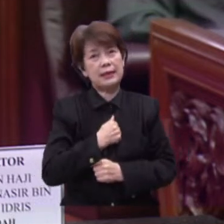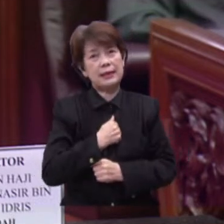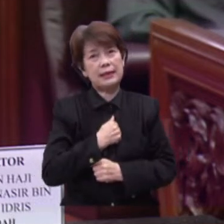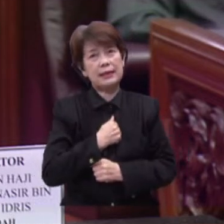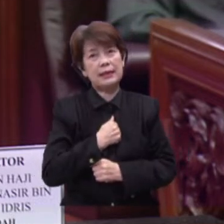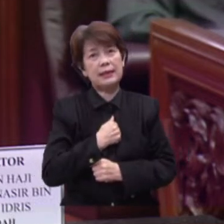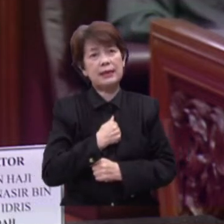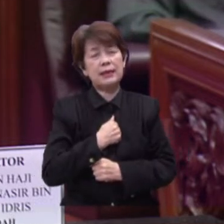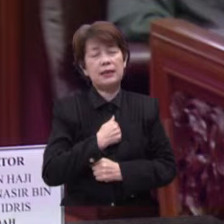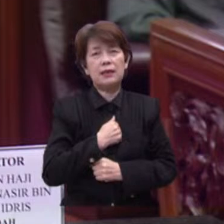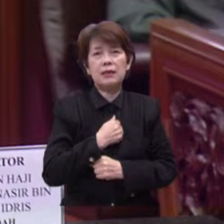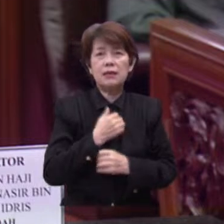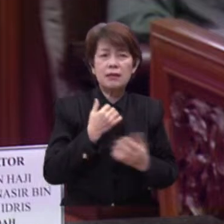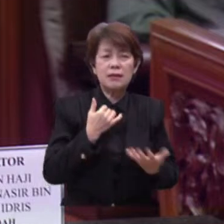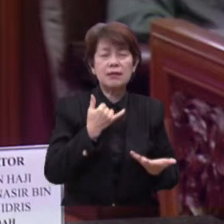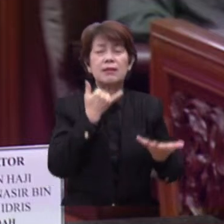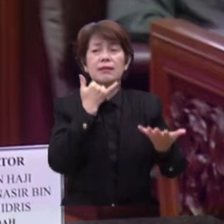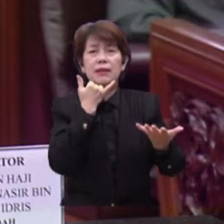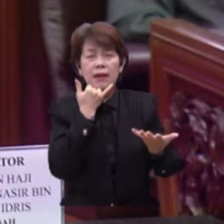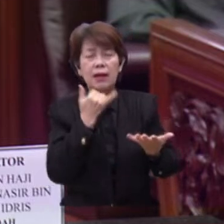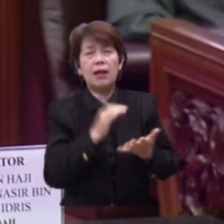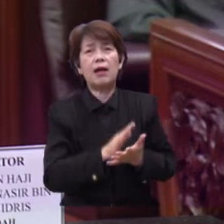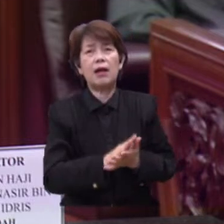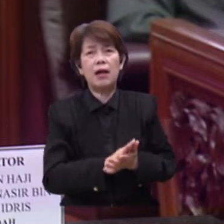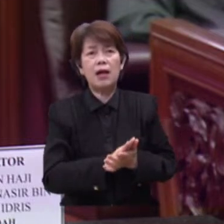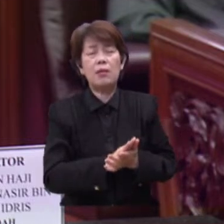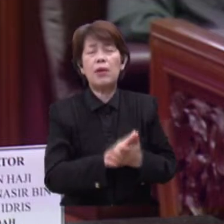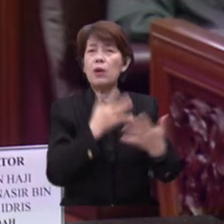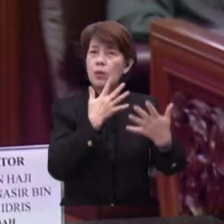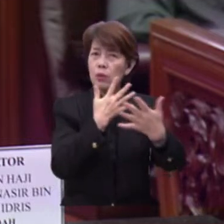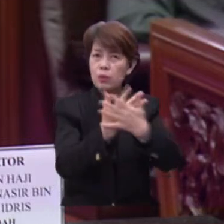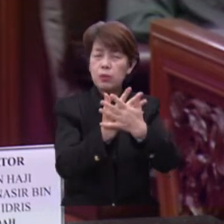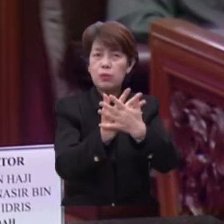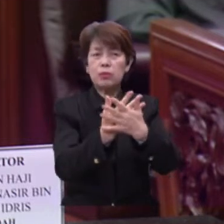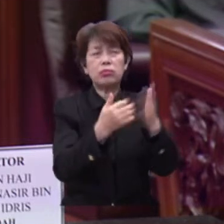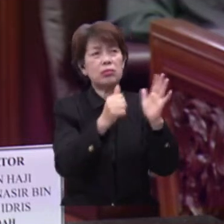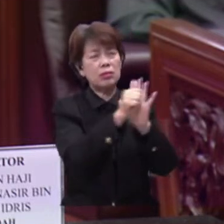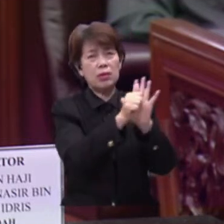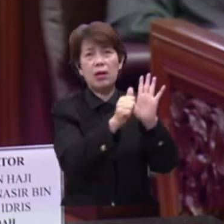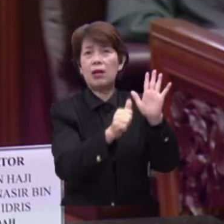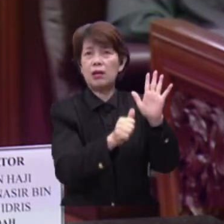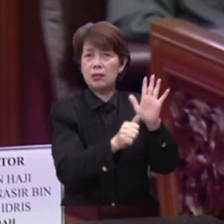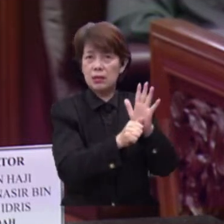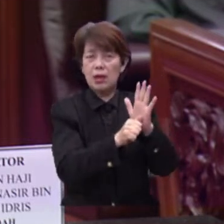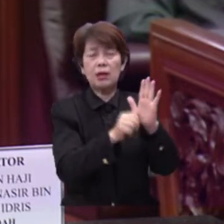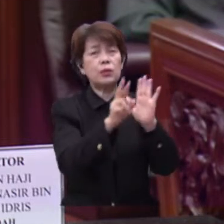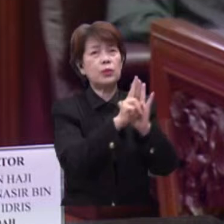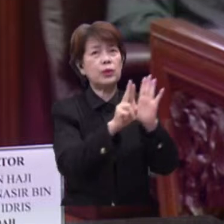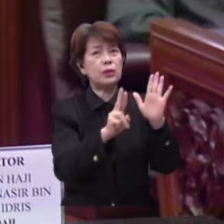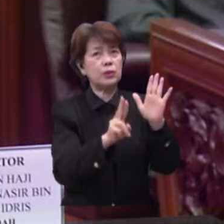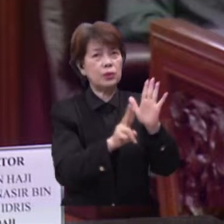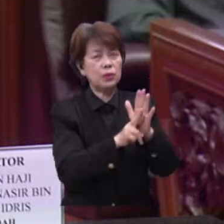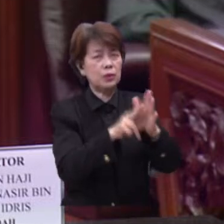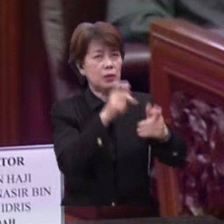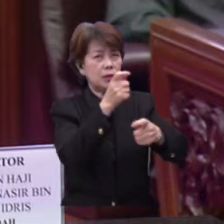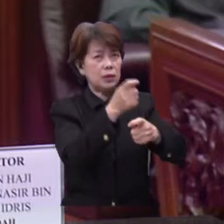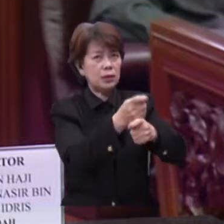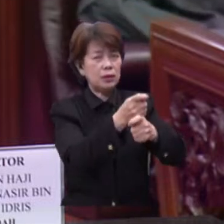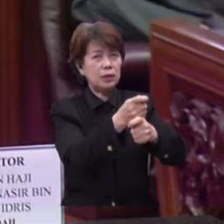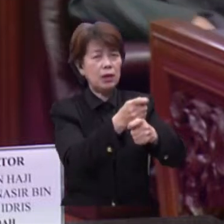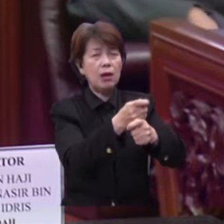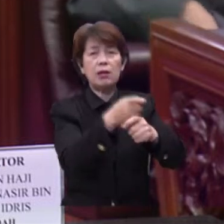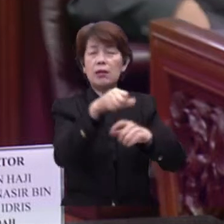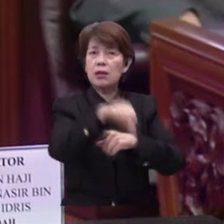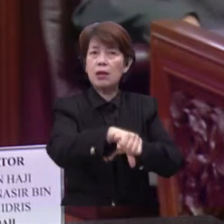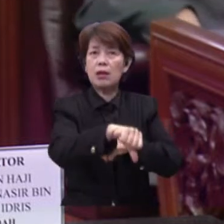apakah ia bermakna bahwa hukuman ataupun atap adapun undang-undang yang telah tiada sama ini gagal